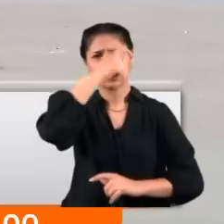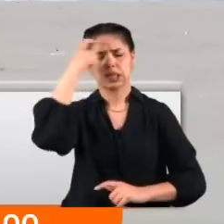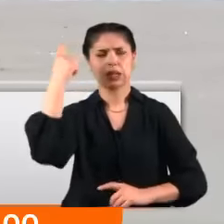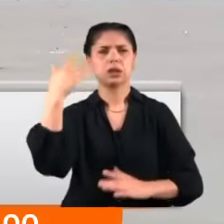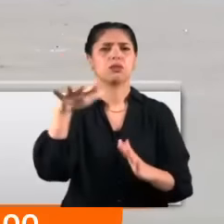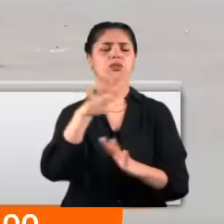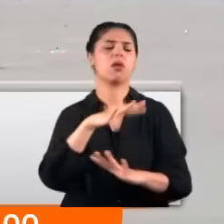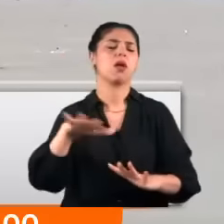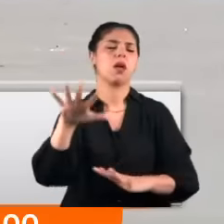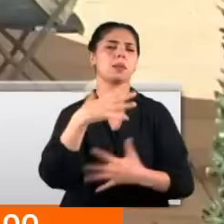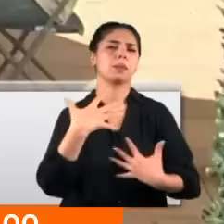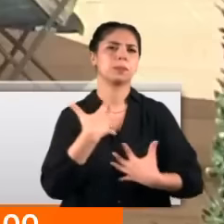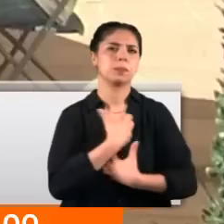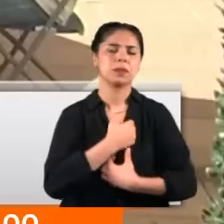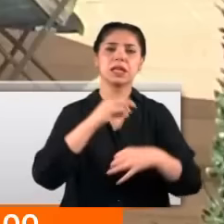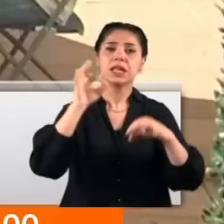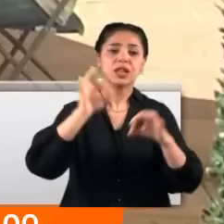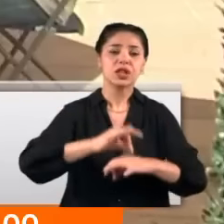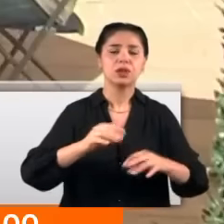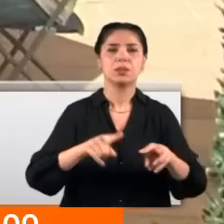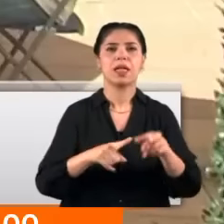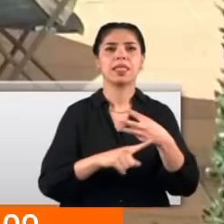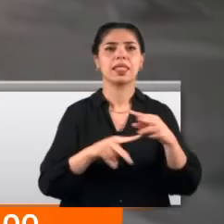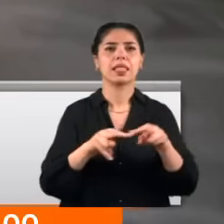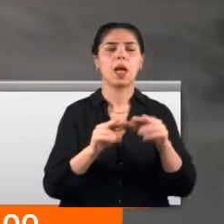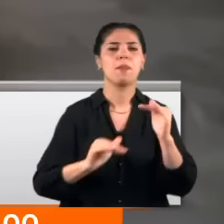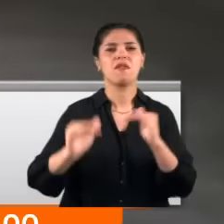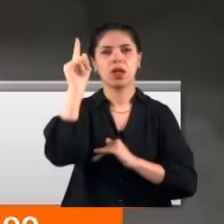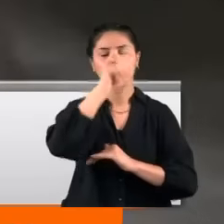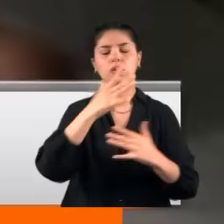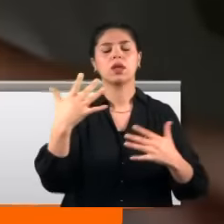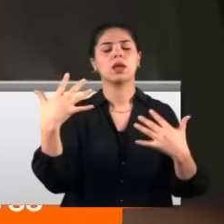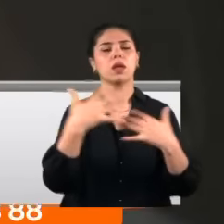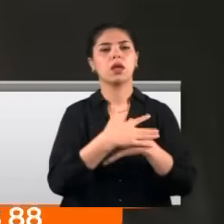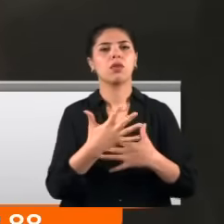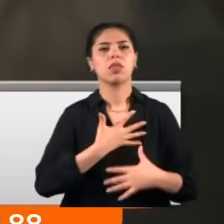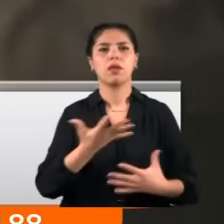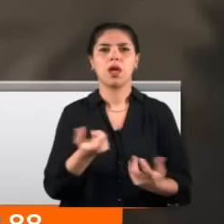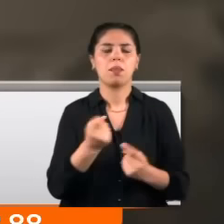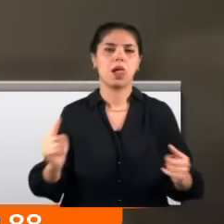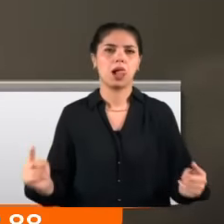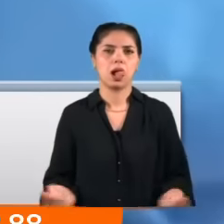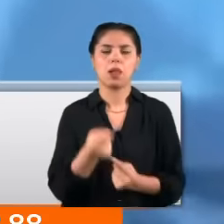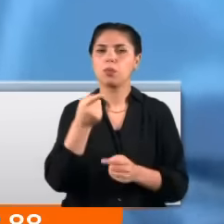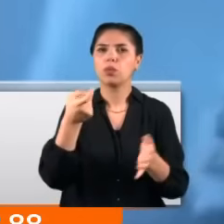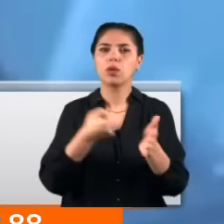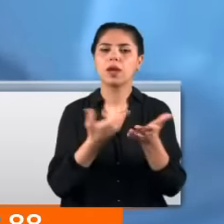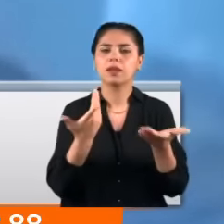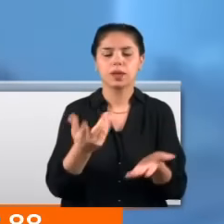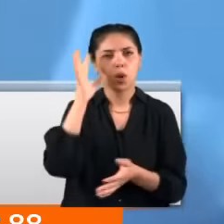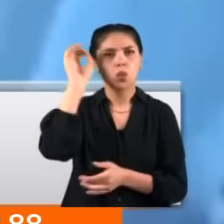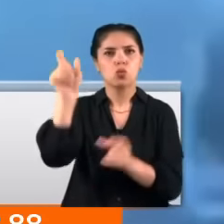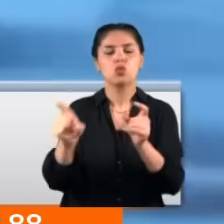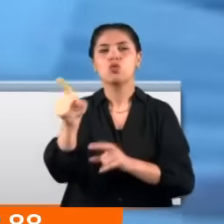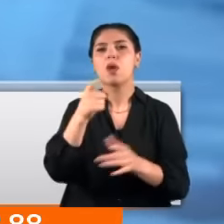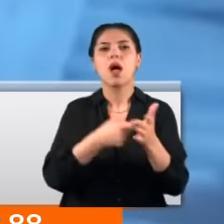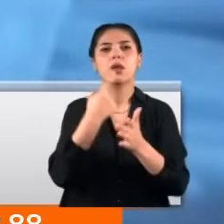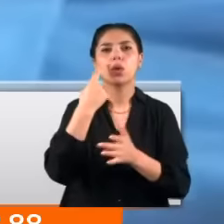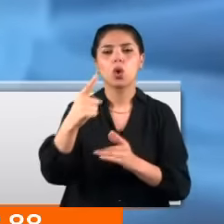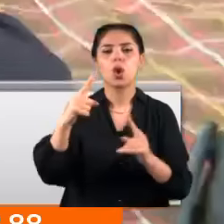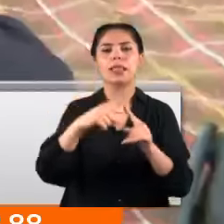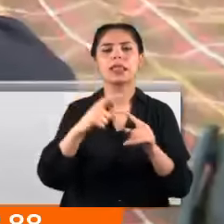zaten bıktırmıştı. Şimdi yüksek nem sebebiyle geceleri nefes almak da güçleşti. Bunun adı uzmanların deyimiyle